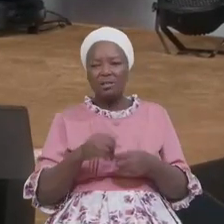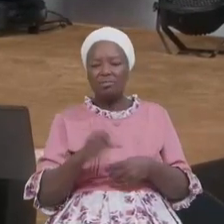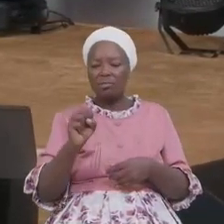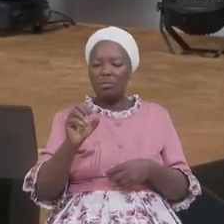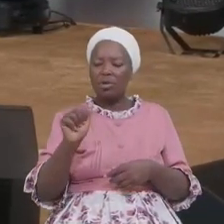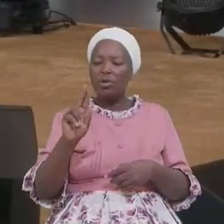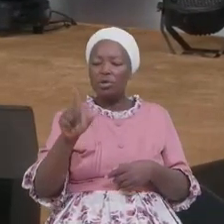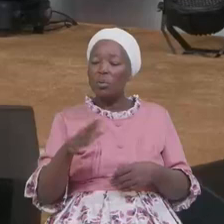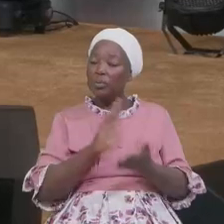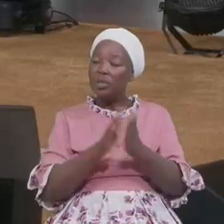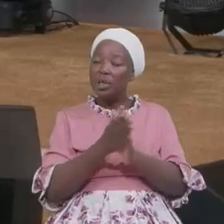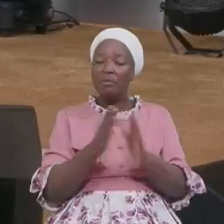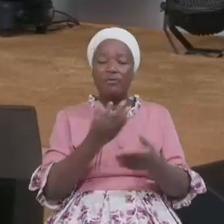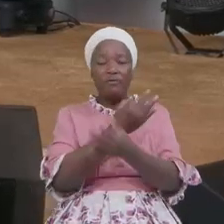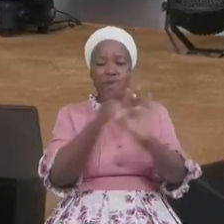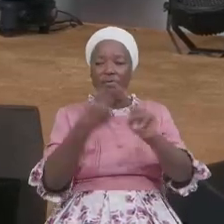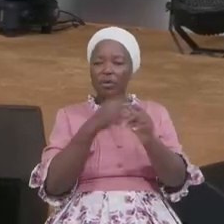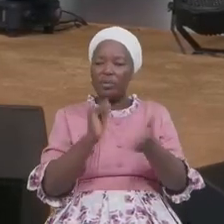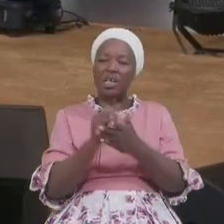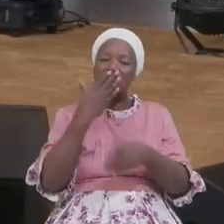Saül était libéré de ce mauvais esprit.